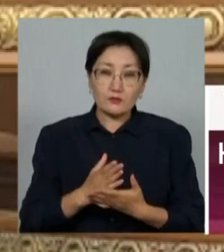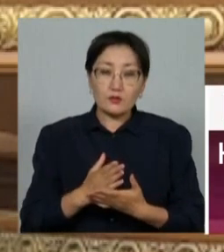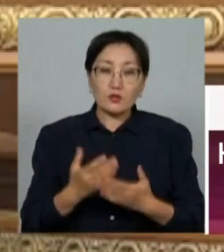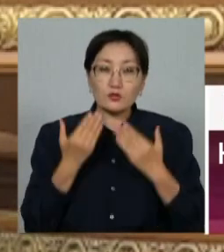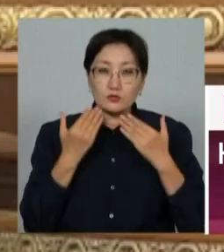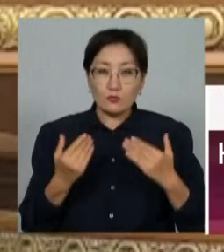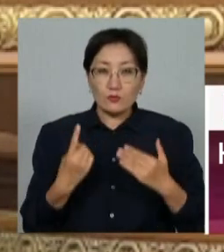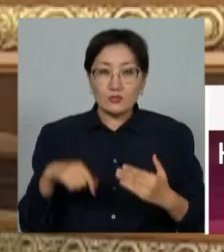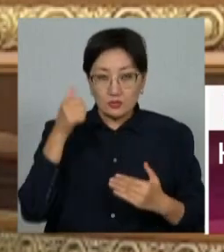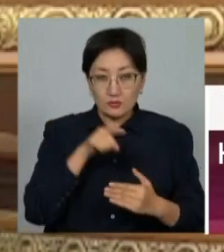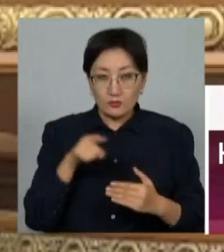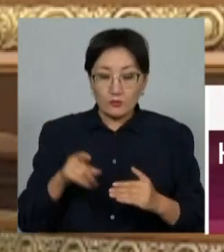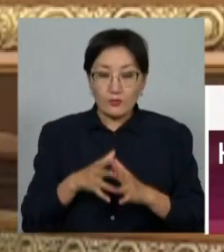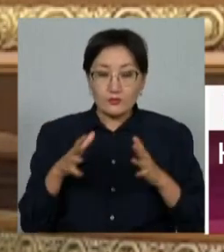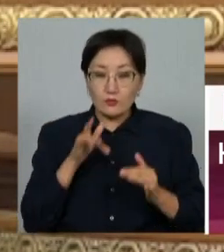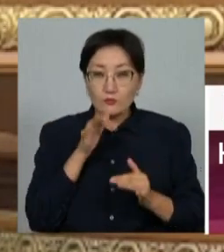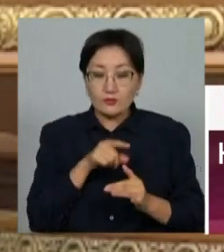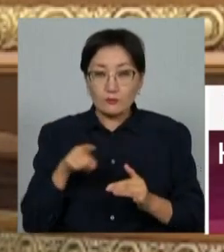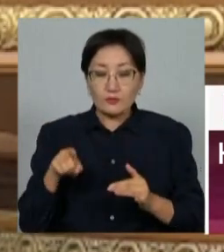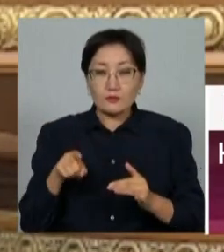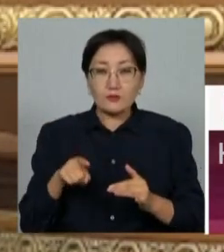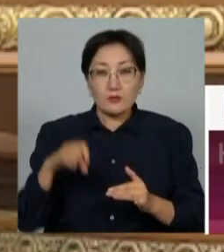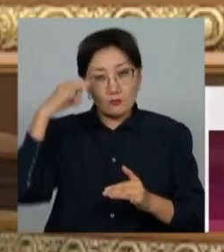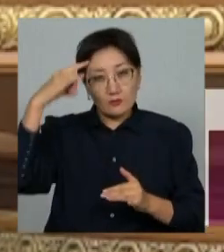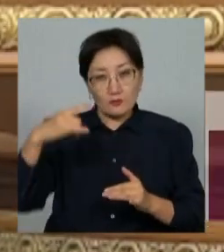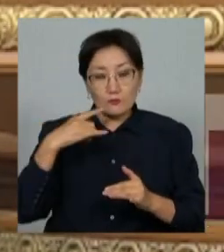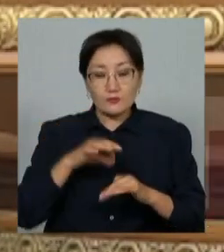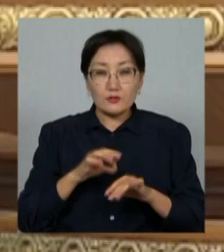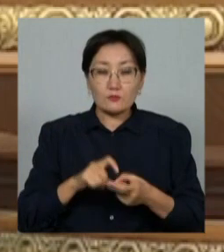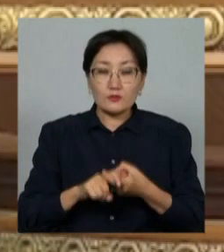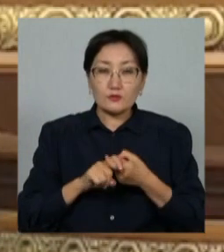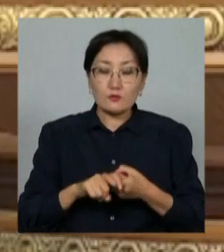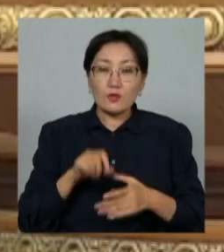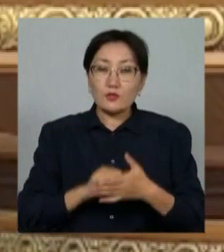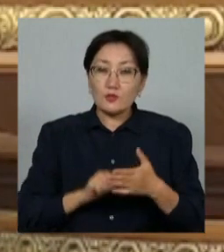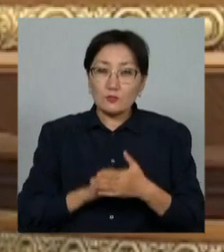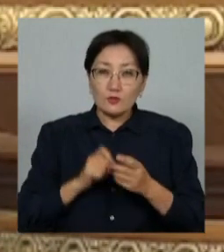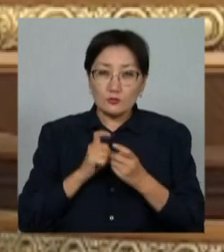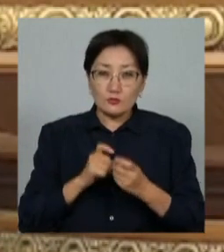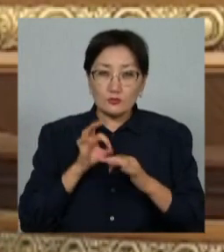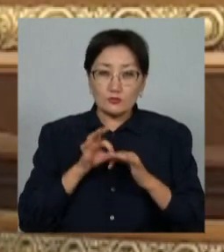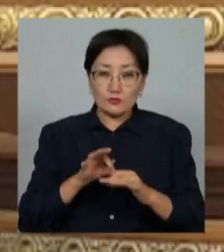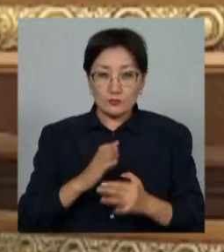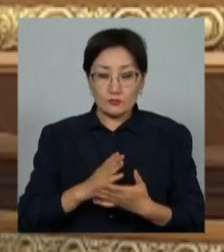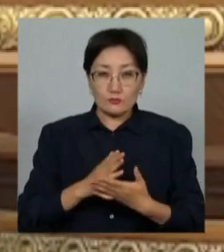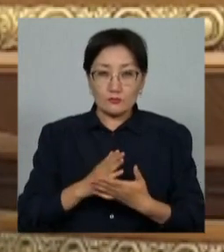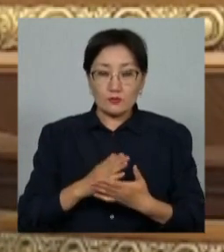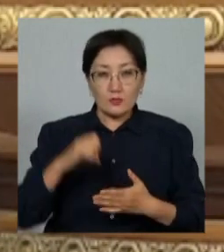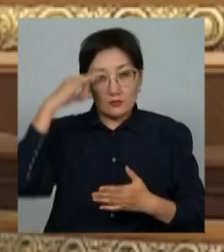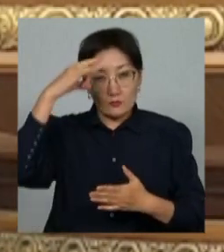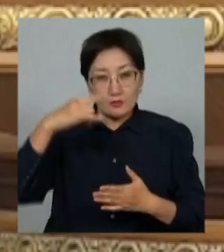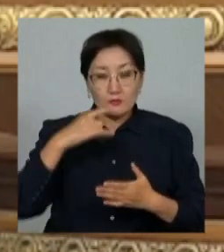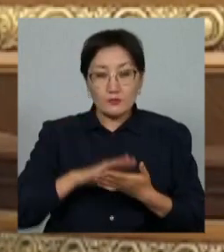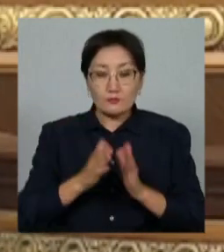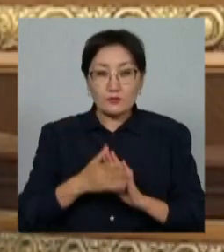Соңғы бір жылдан астам уақытынан бері еліміз пандемия салдарымен күрес жүргізіп келеді. Елдегі